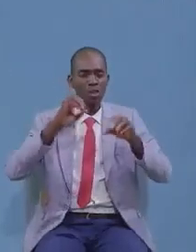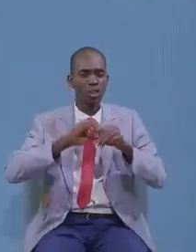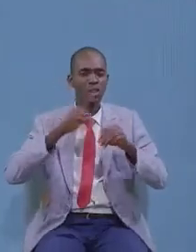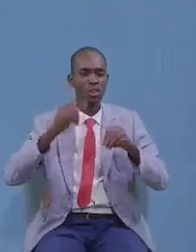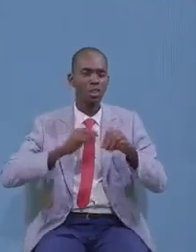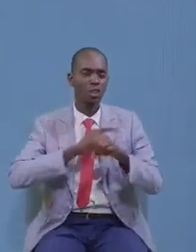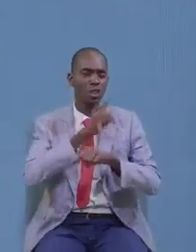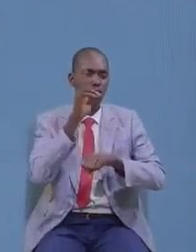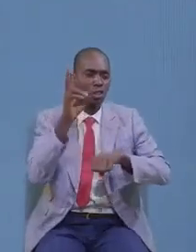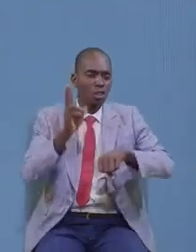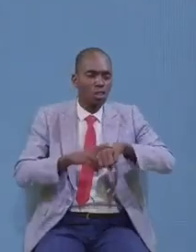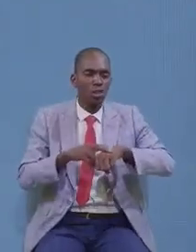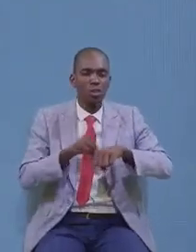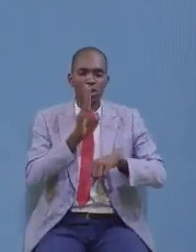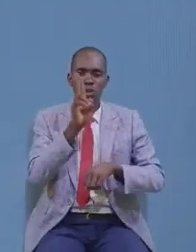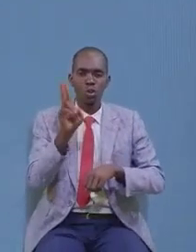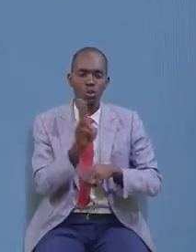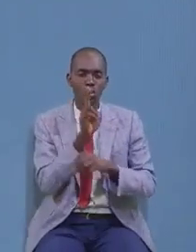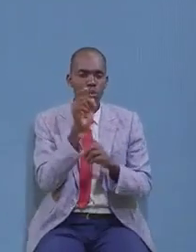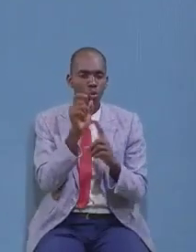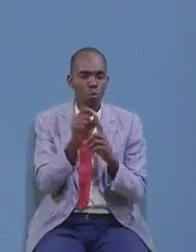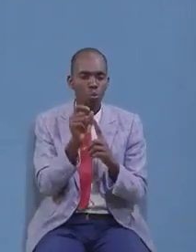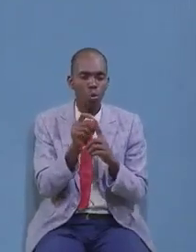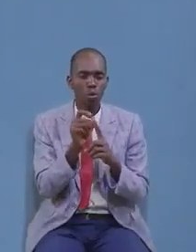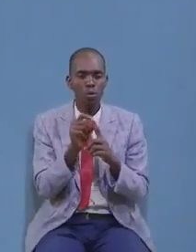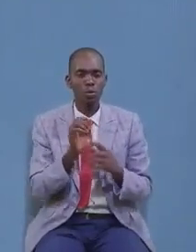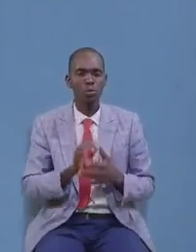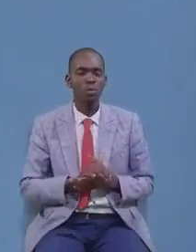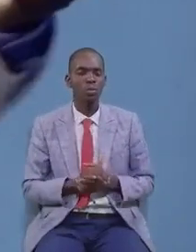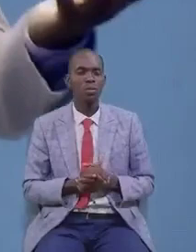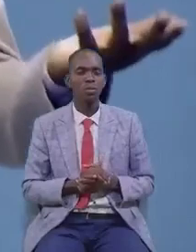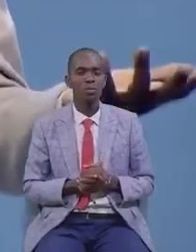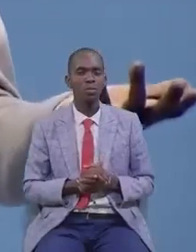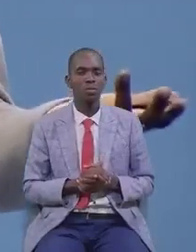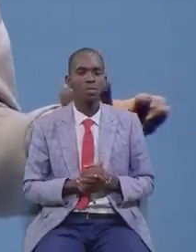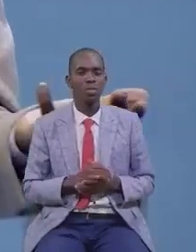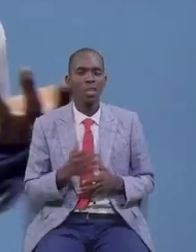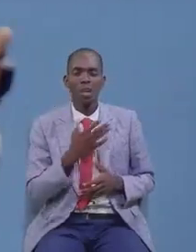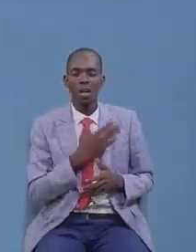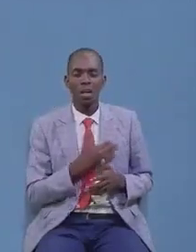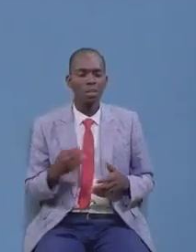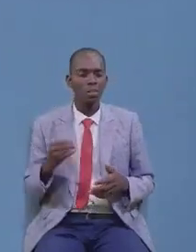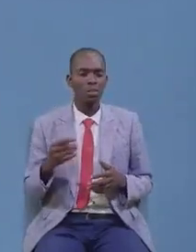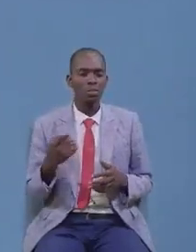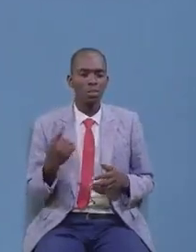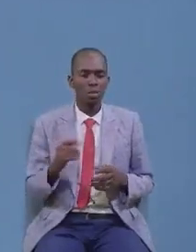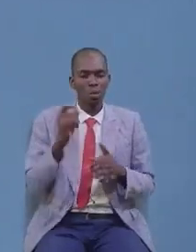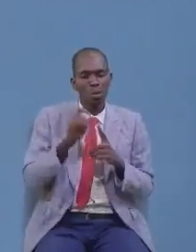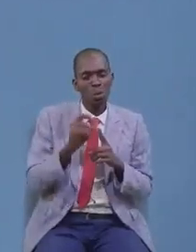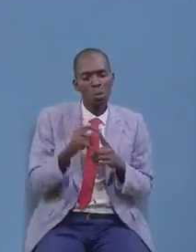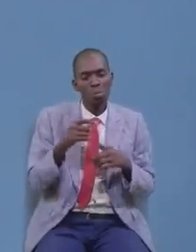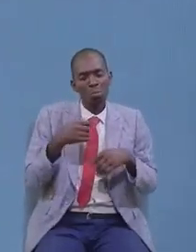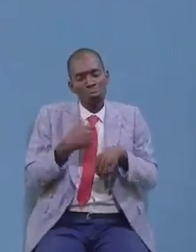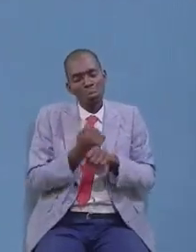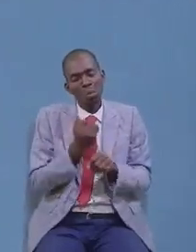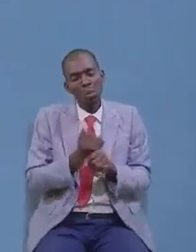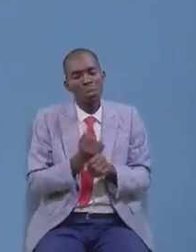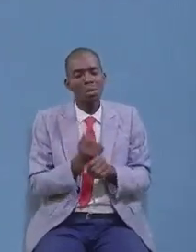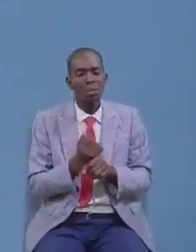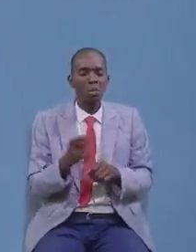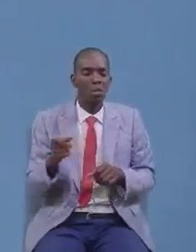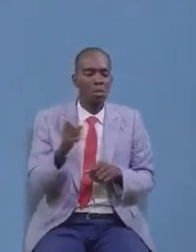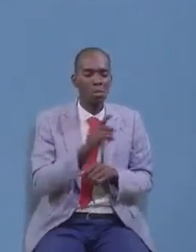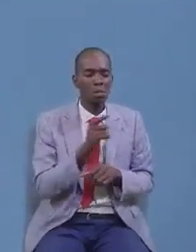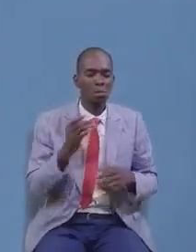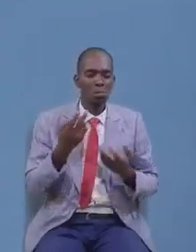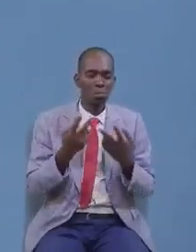చేసుకుంటారు. అలాగే దేశంలో కూడా, నాయకత్వంలో కూడా ఈ వాక్కులు వినియోగిస్తారు. అండ్ ద వర్డ్స్ విల్ ఐదర్ మేక్ దెం ప్రాఫిటబుల్ టు ద